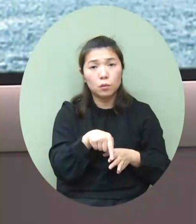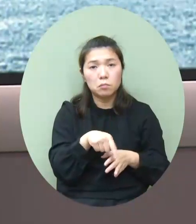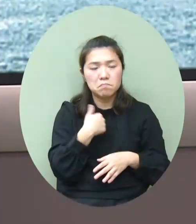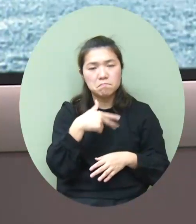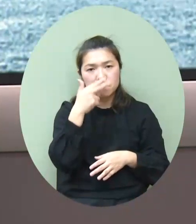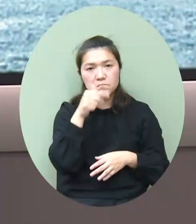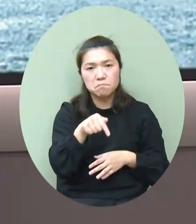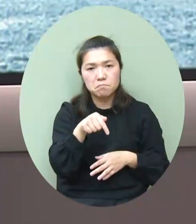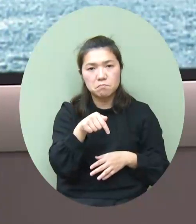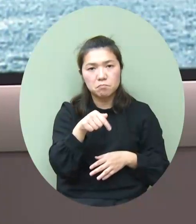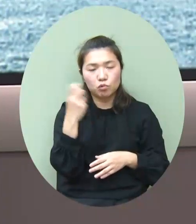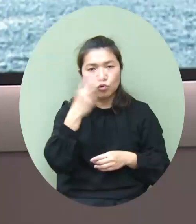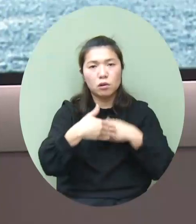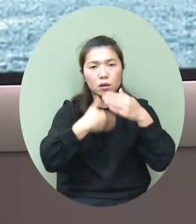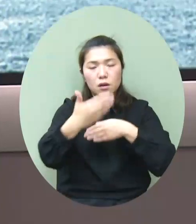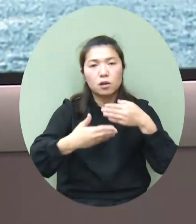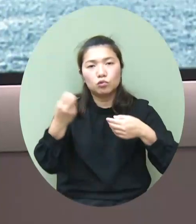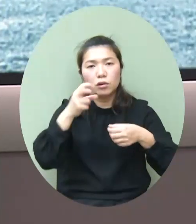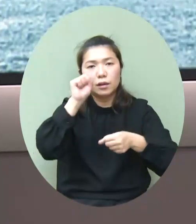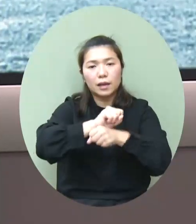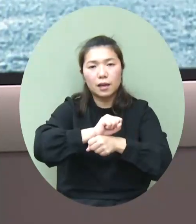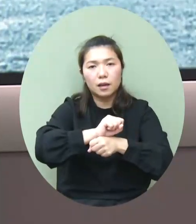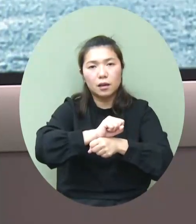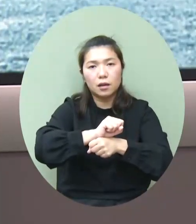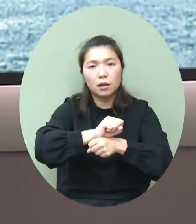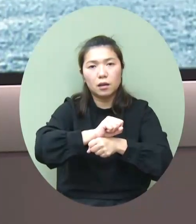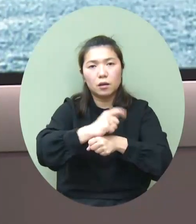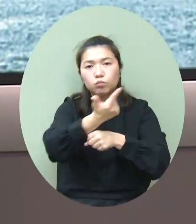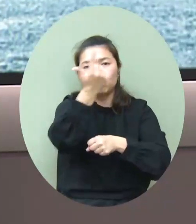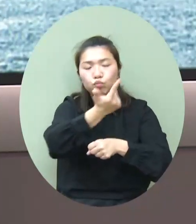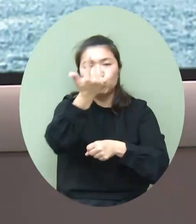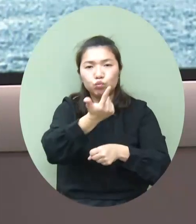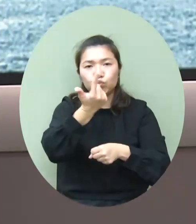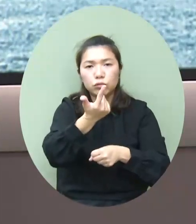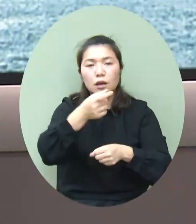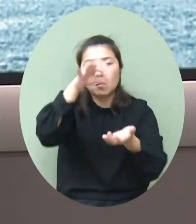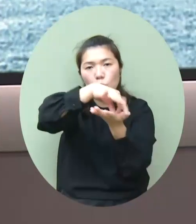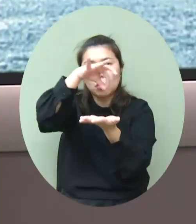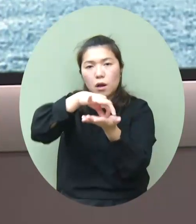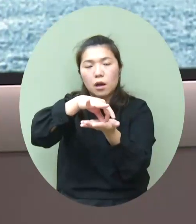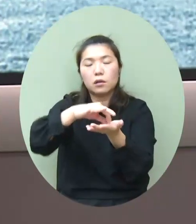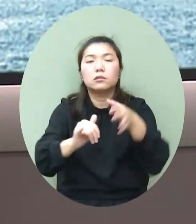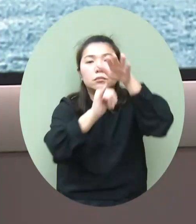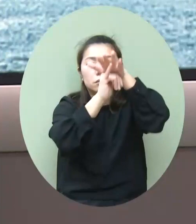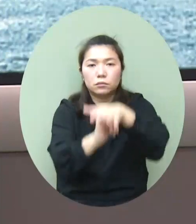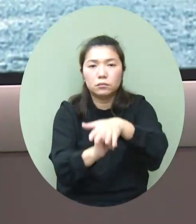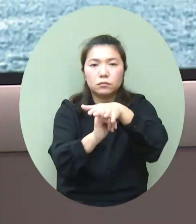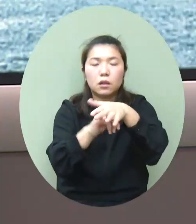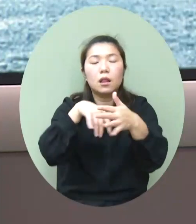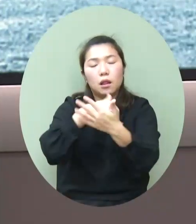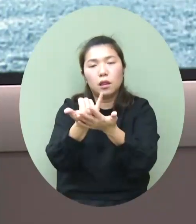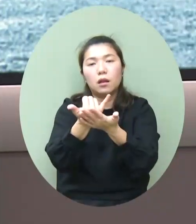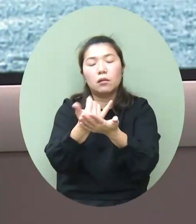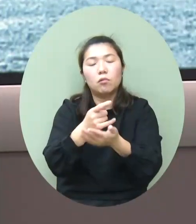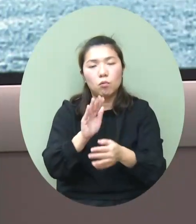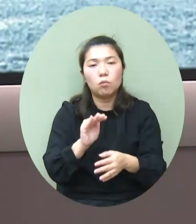也开始使用。我相信未来会提供更多的空间可以摆